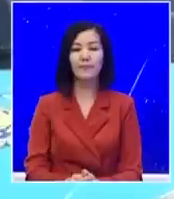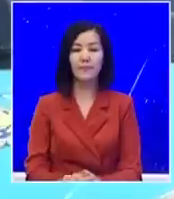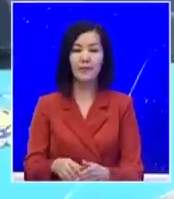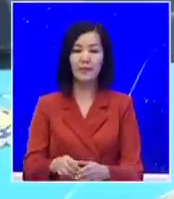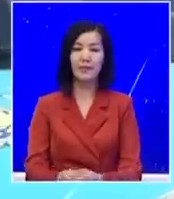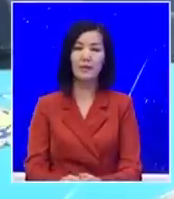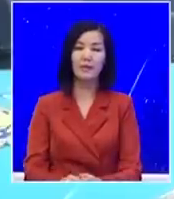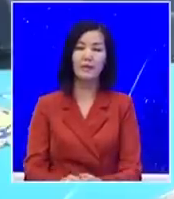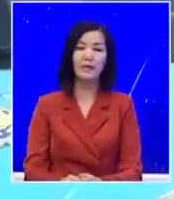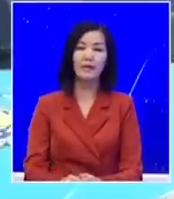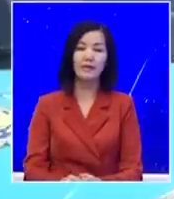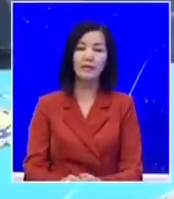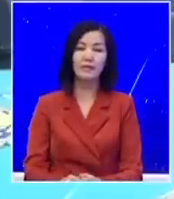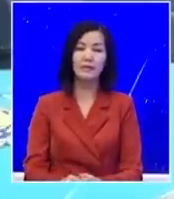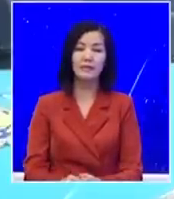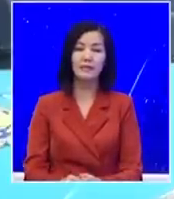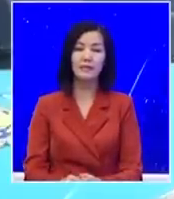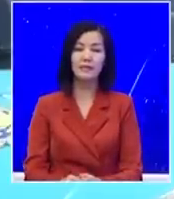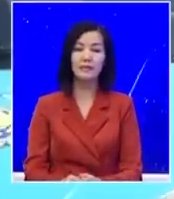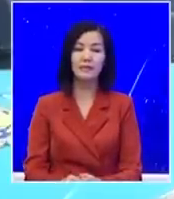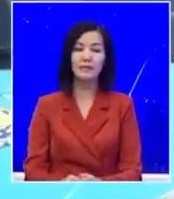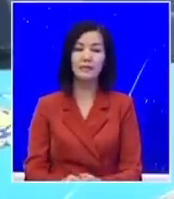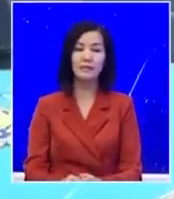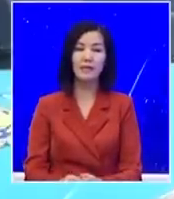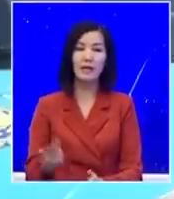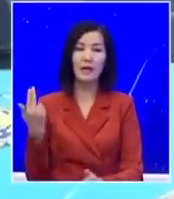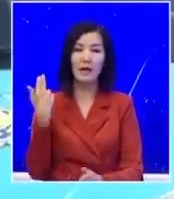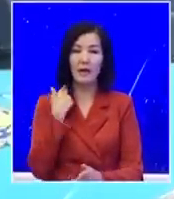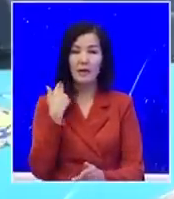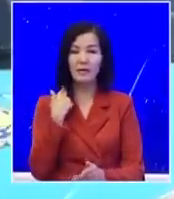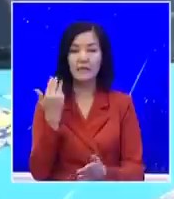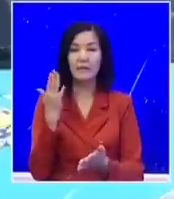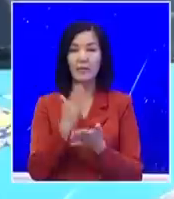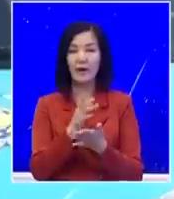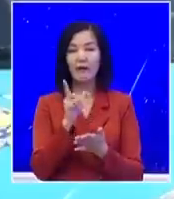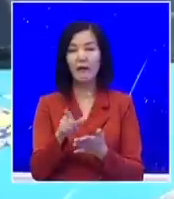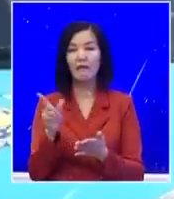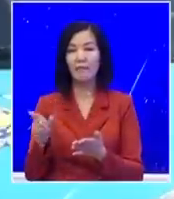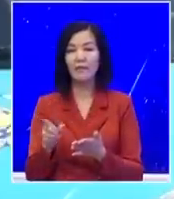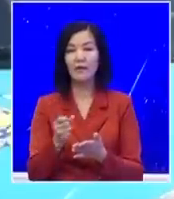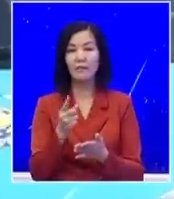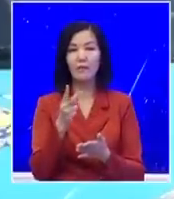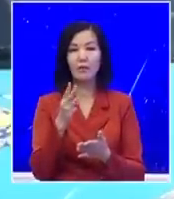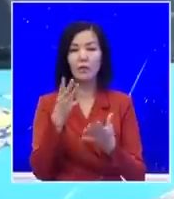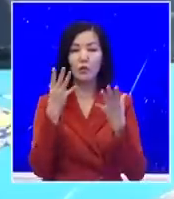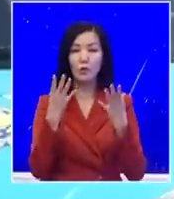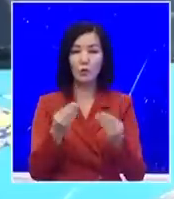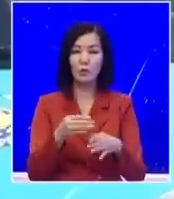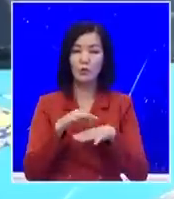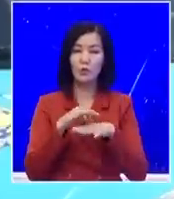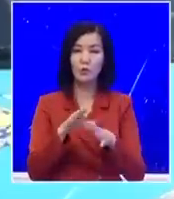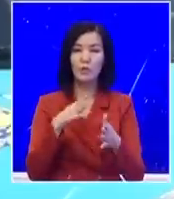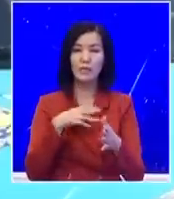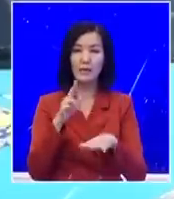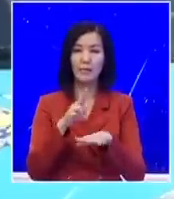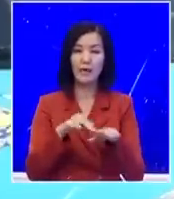Проводится оперативно-профилактическое мероприятие. Борышкер жедел профилактикалық акциясы бірнеше күн бойы жүргізіледі. Полицейлер мен жеке